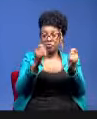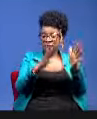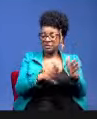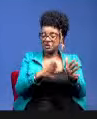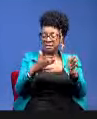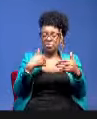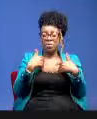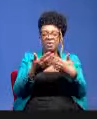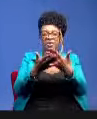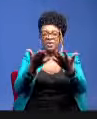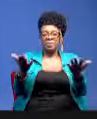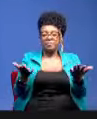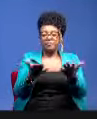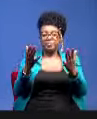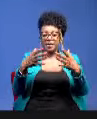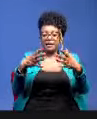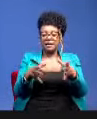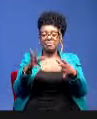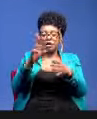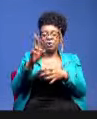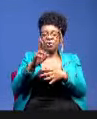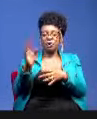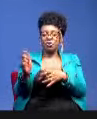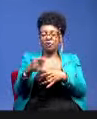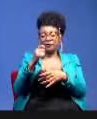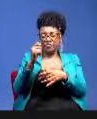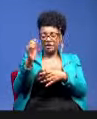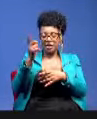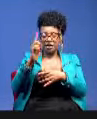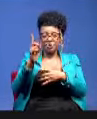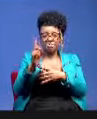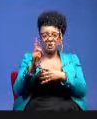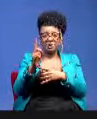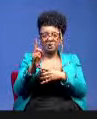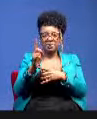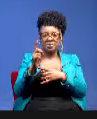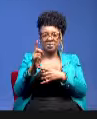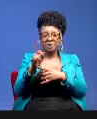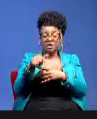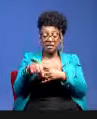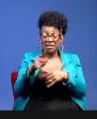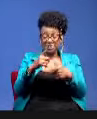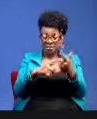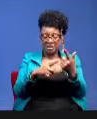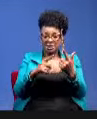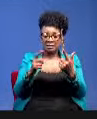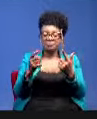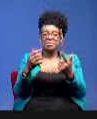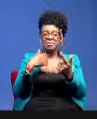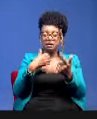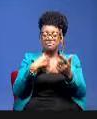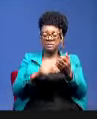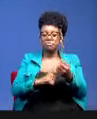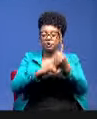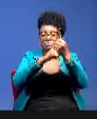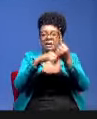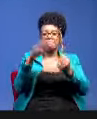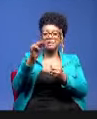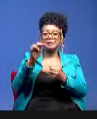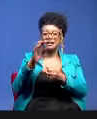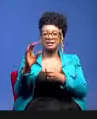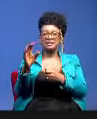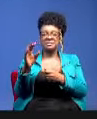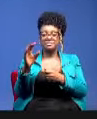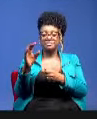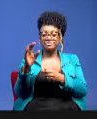uwanjani katika klabu ya Royal Golf mjini Nairobi. Makala ya mwaka huu yameletwa na MasterCard. We are not a direct to